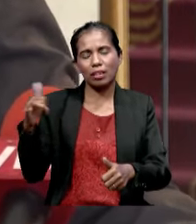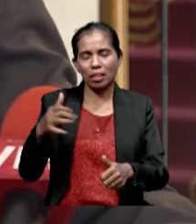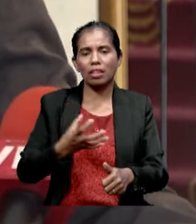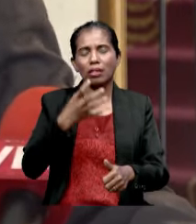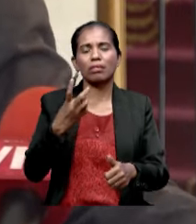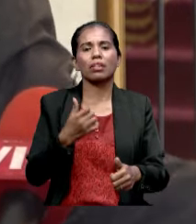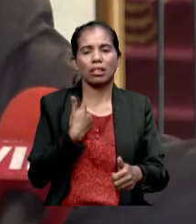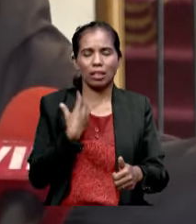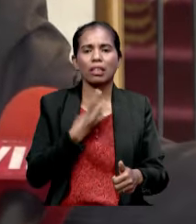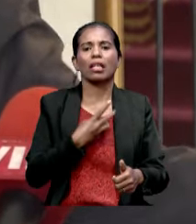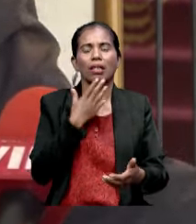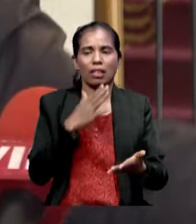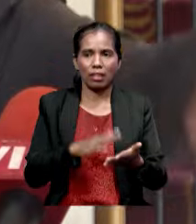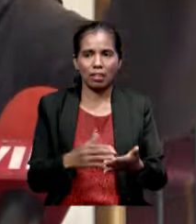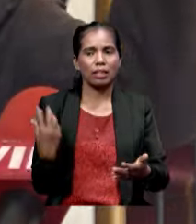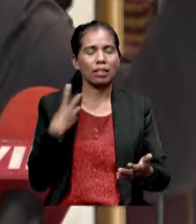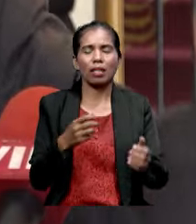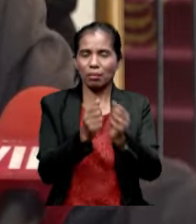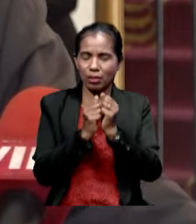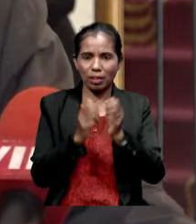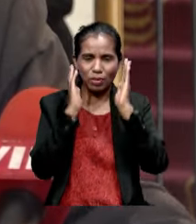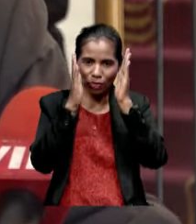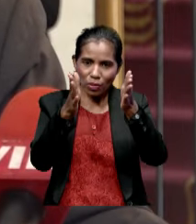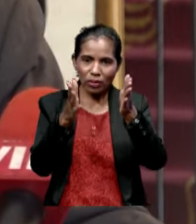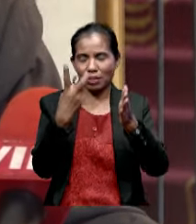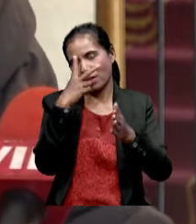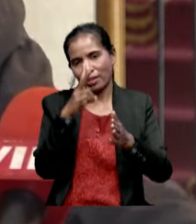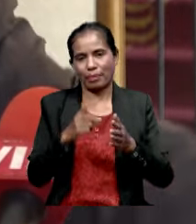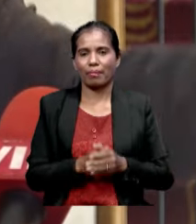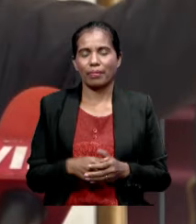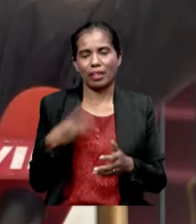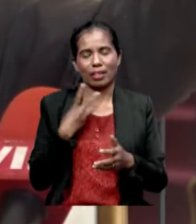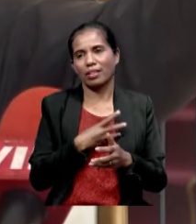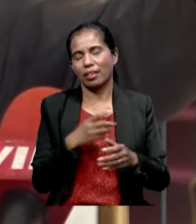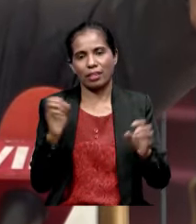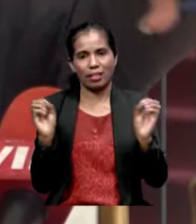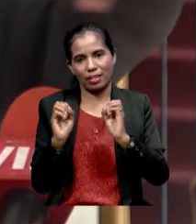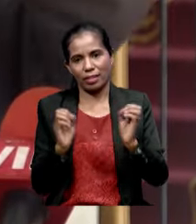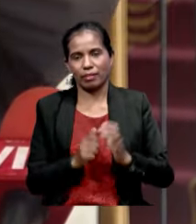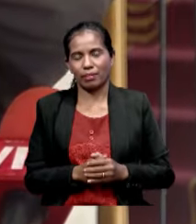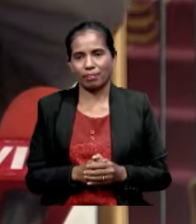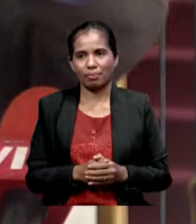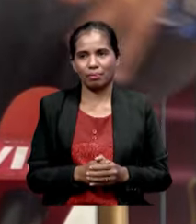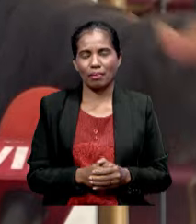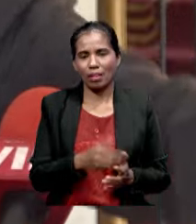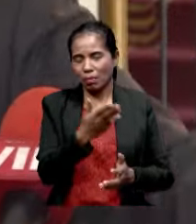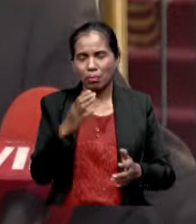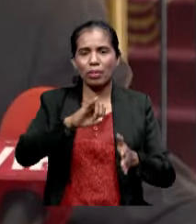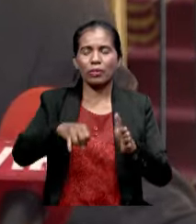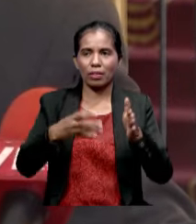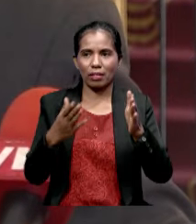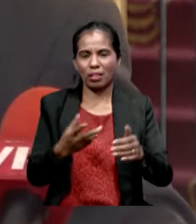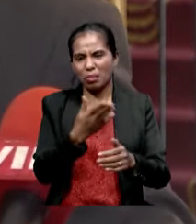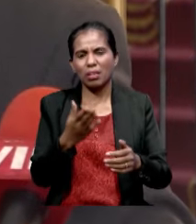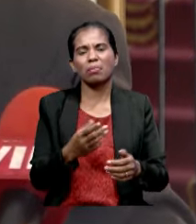dia kan, cira mutu kan itu lali ke itu balas wain deh, ne itu lali ke imine ko, ne im jurnalis mas dalam rumah